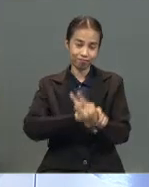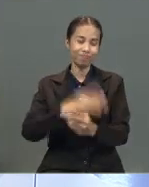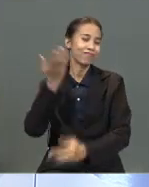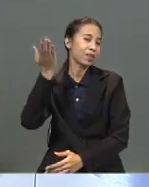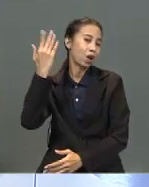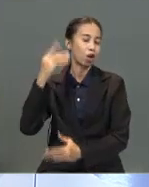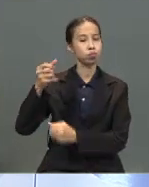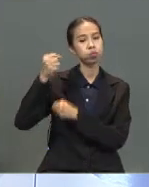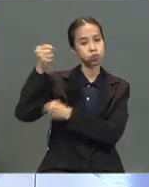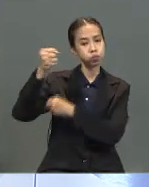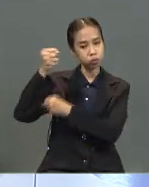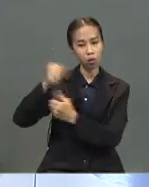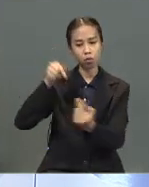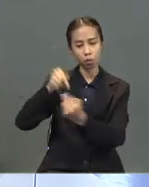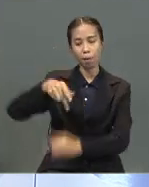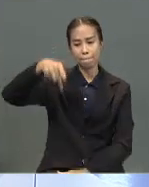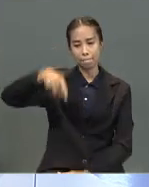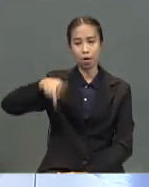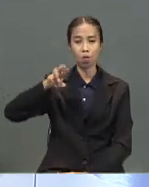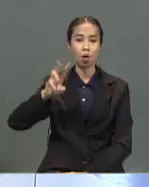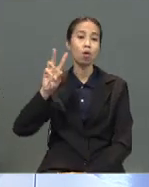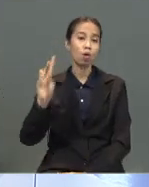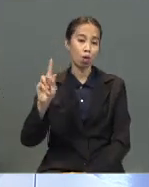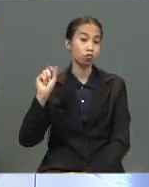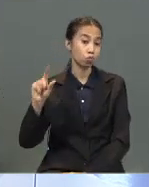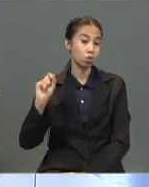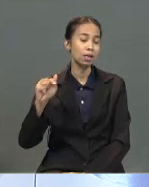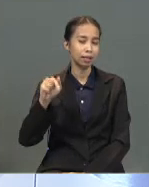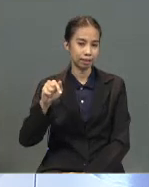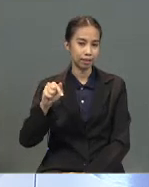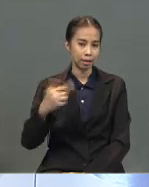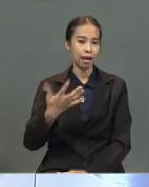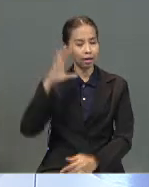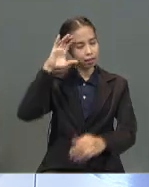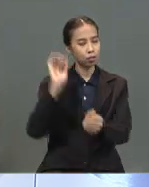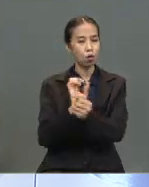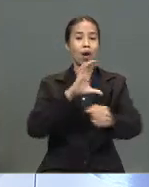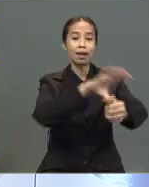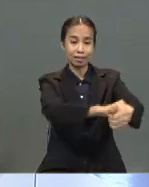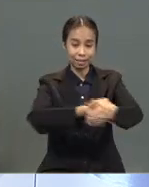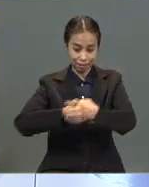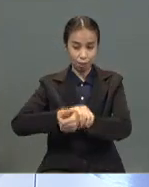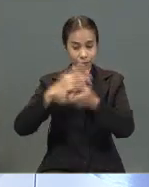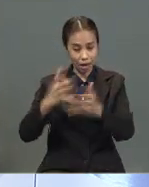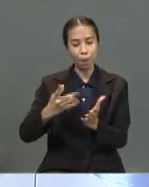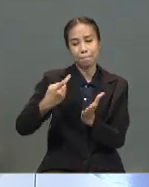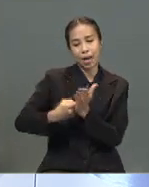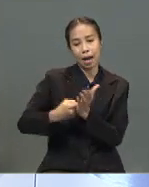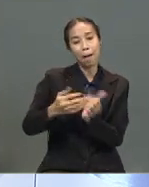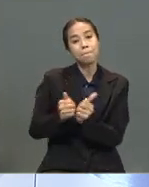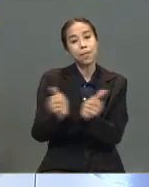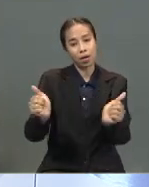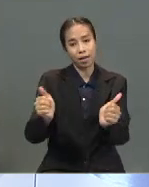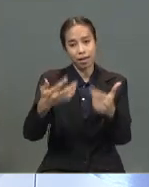ชุมนุมที่ยังมีพรกฉุกเฉินอยู่นะครับจะไปแล้วก็มีการประกันตัวคำสั่งของศาลที่ที่